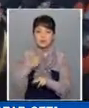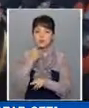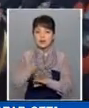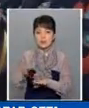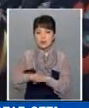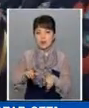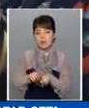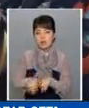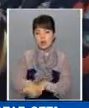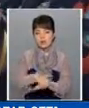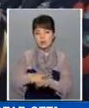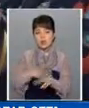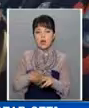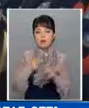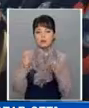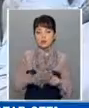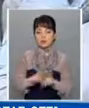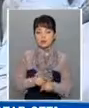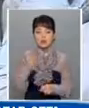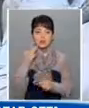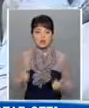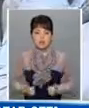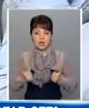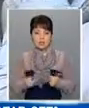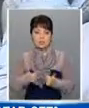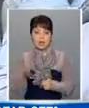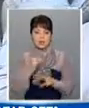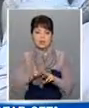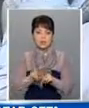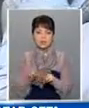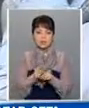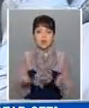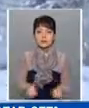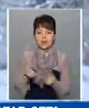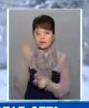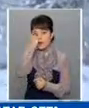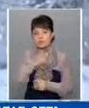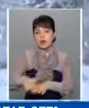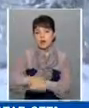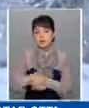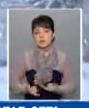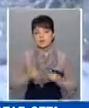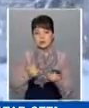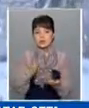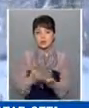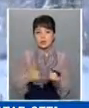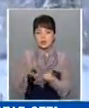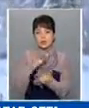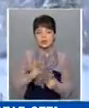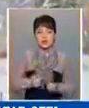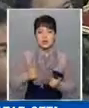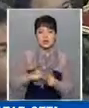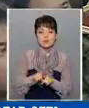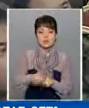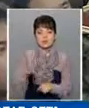тап келсе де, жұрт қауіпсіздігі үшін дамылсыз еңбек ететін құтқарушыларға ел алғысы зор. Сондықтан түрлі апаттық жағдайларға жол бермей, өз ісін